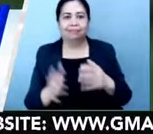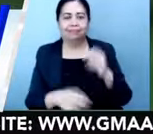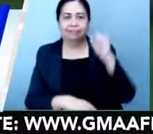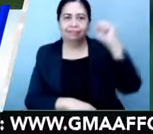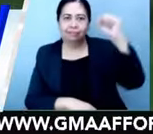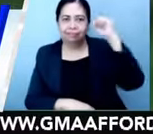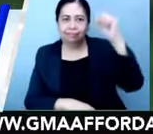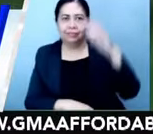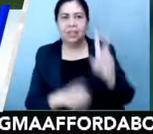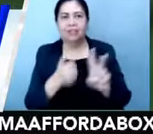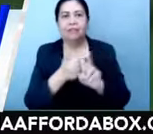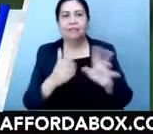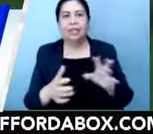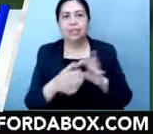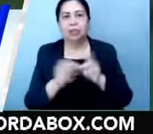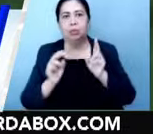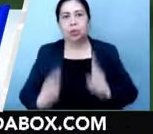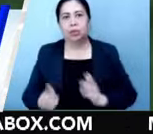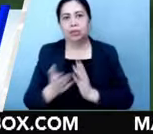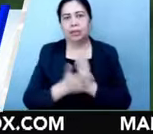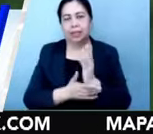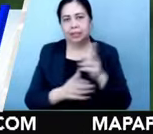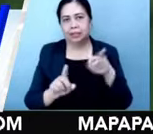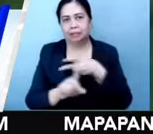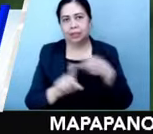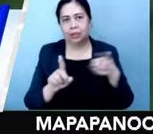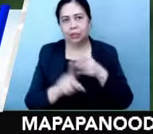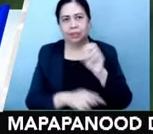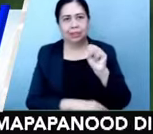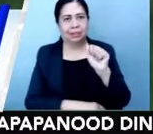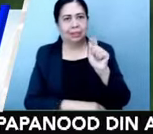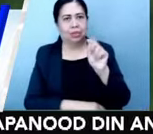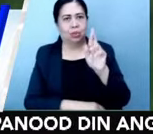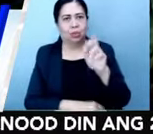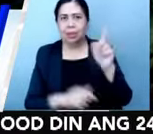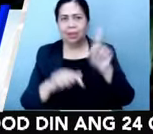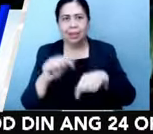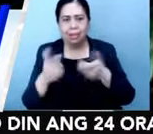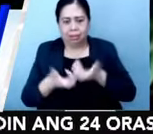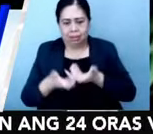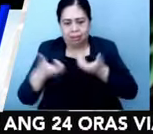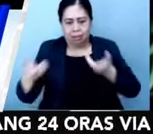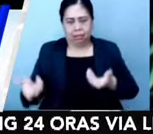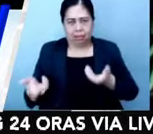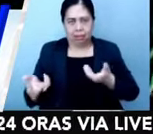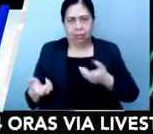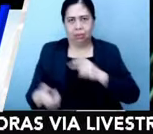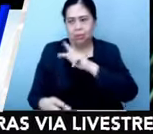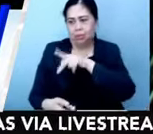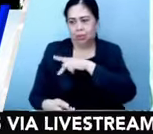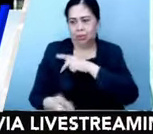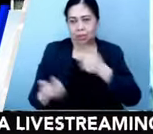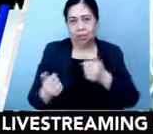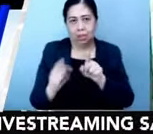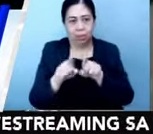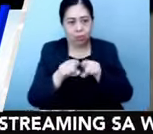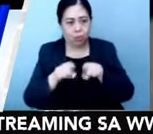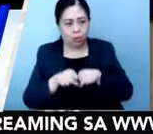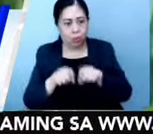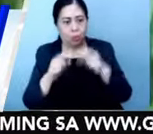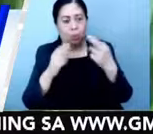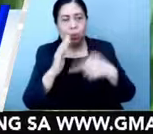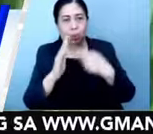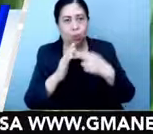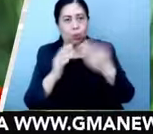human rights violations na si Saturo Campo, hindi pwedeng ihiwalay ni Pangulong Bongbong Marcos ang kanyang papel bilang Pangulo at bilang anak ng dating